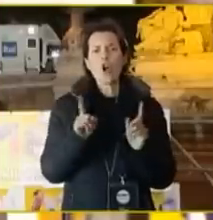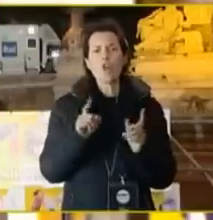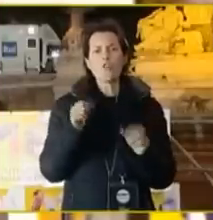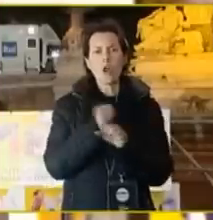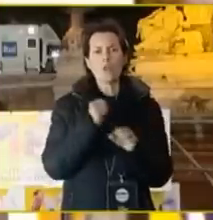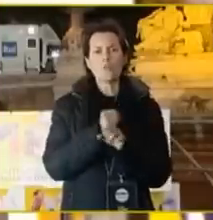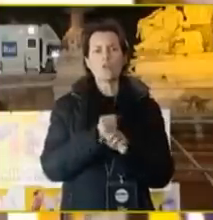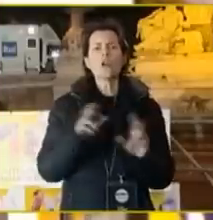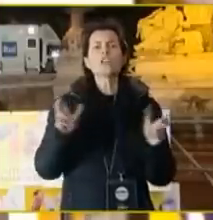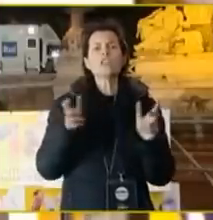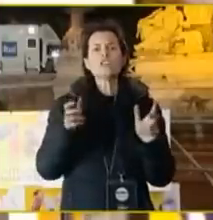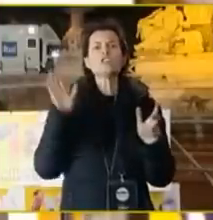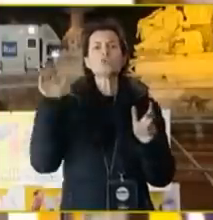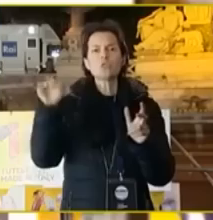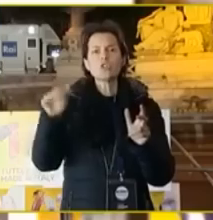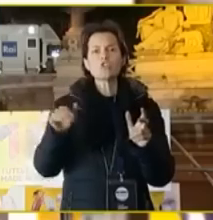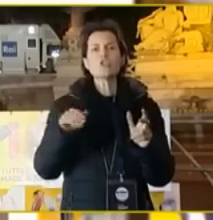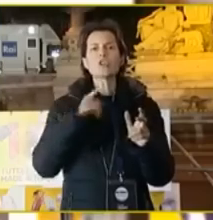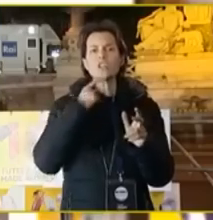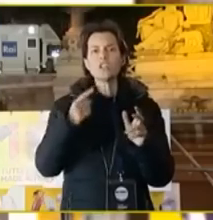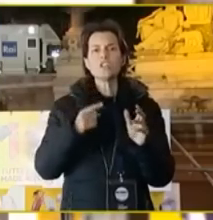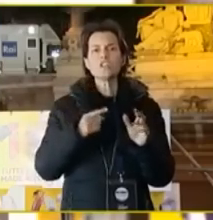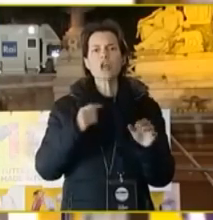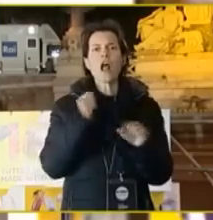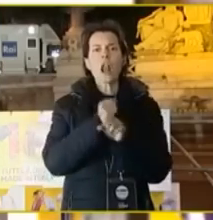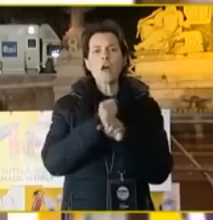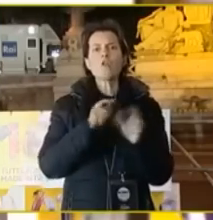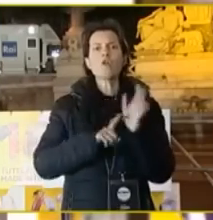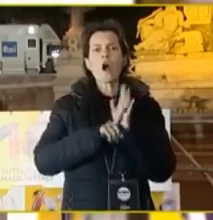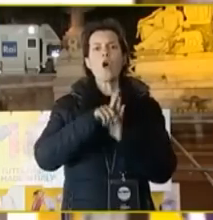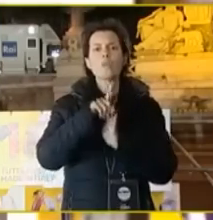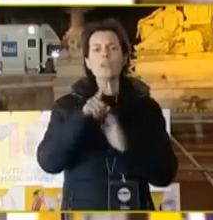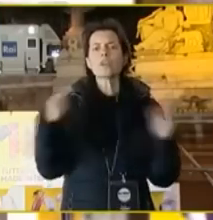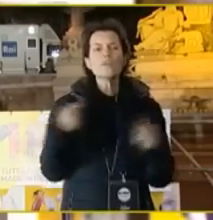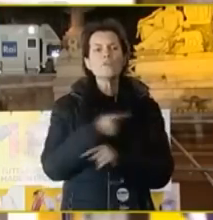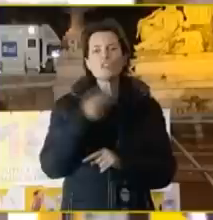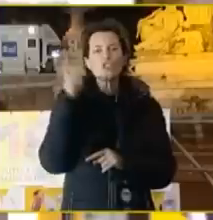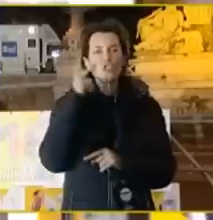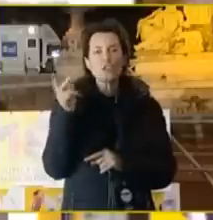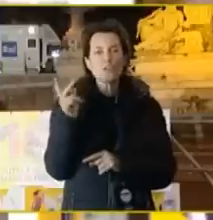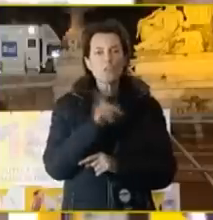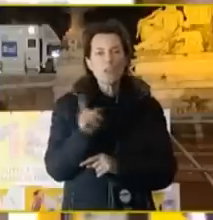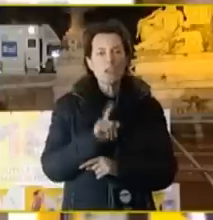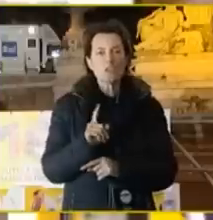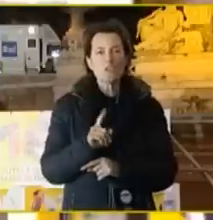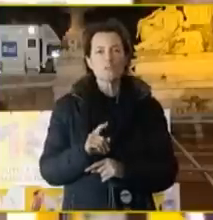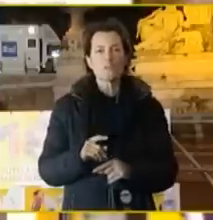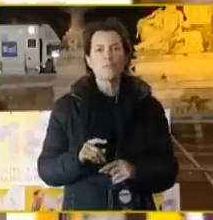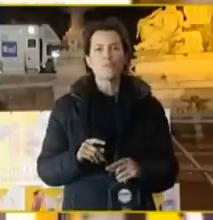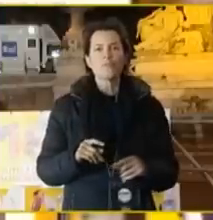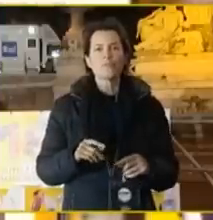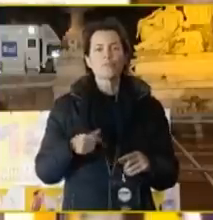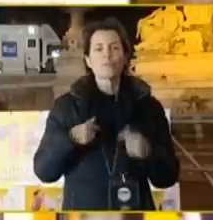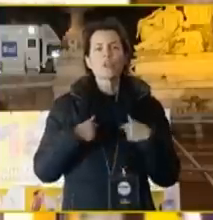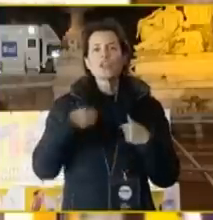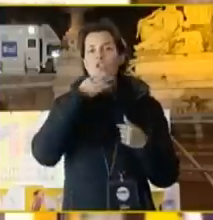giorno dicono che la disoccupazione giovanile sta calando? Vuoi vedere tanti imprenditori che mi dicono: vuoi vedere che sono io un incapace con la